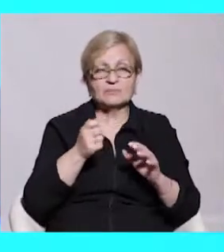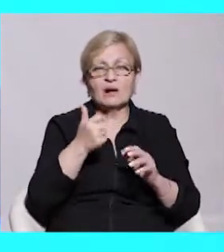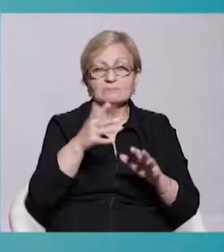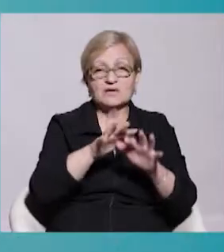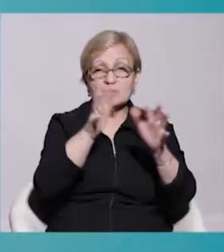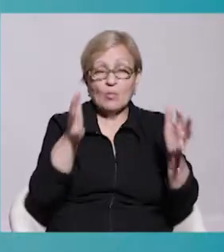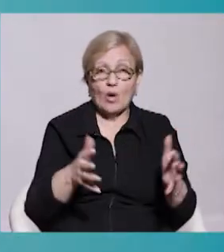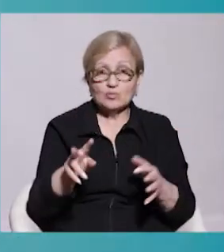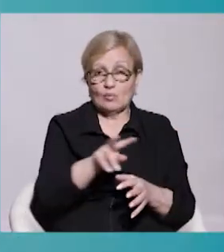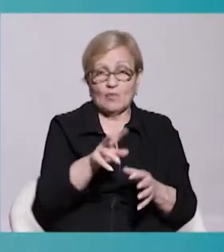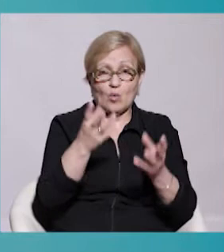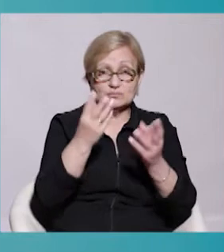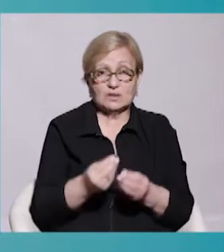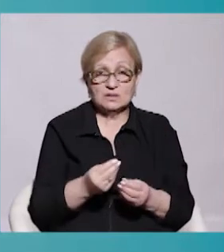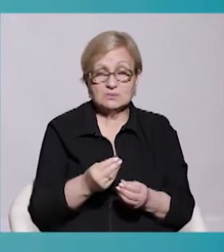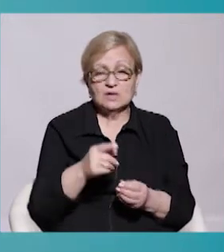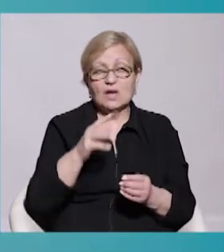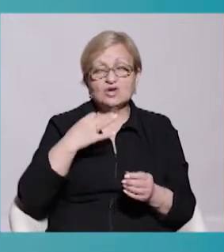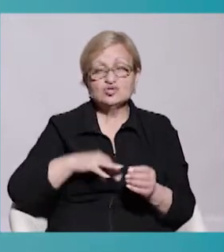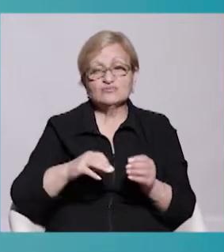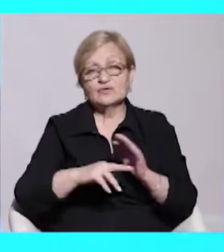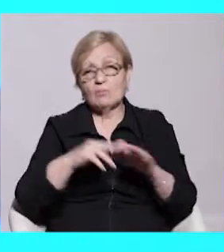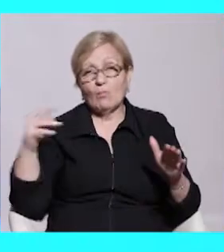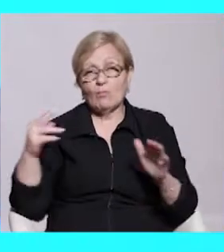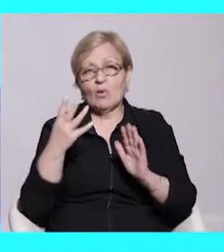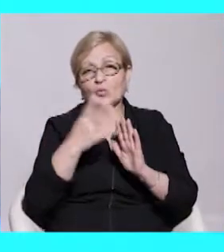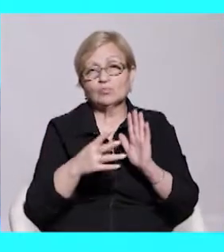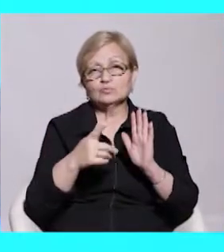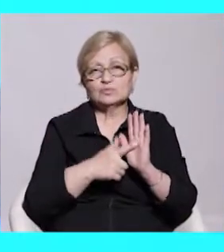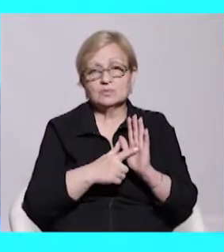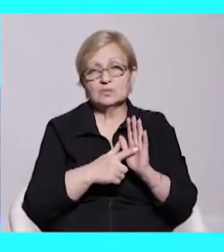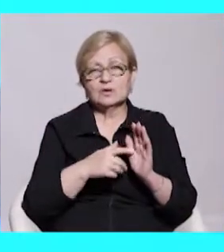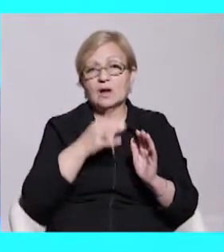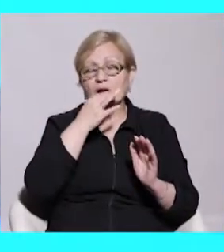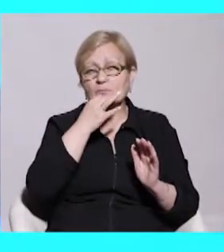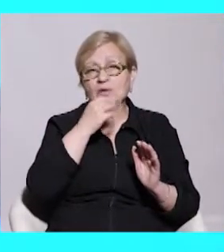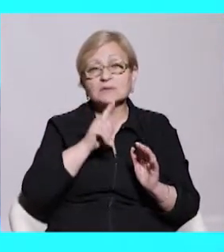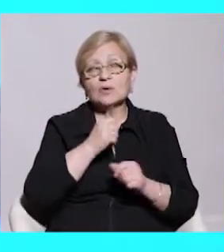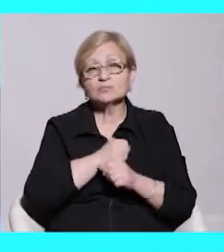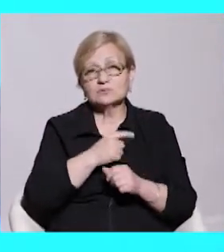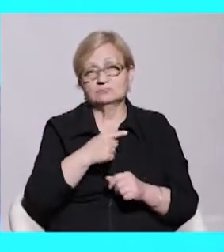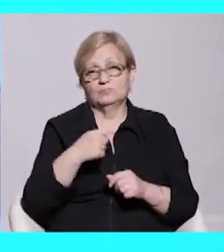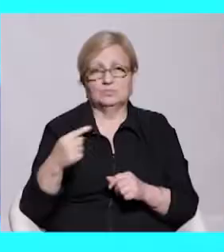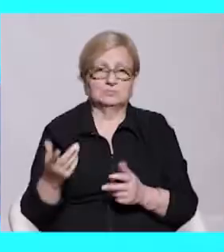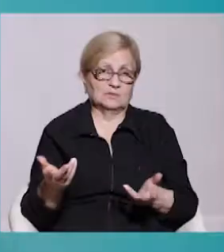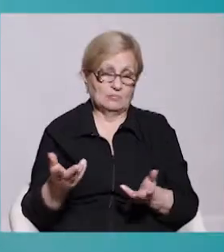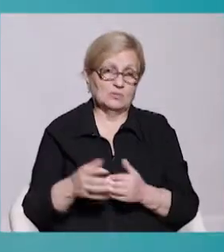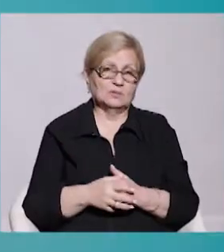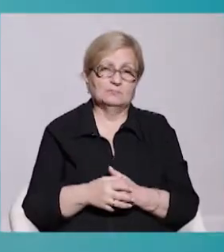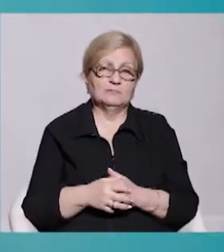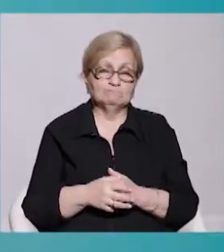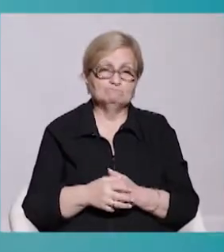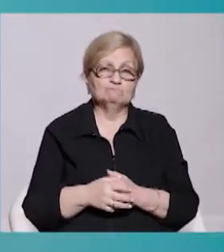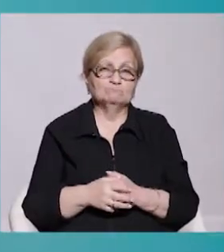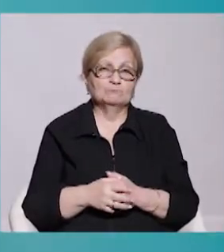რამდენი მოაგროვა, შემდეგ იქიდან შვილი ჭამს 47 კილოგრამს, რა მოქმედება უნდა გამოვიყენო, რომ გავარკვიო? გამოკლება.